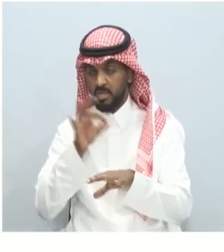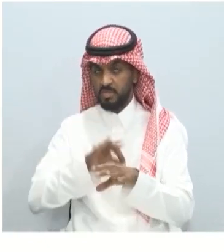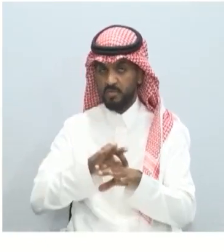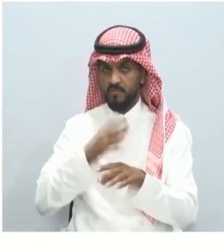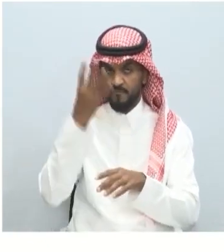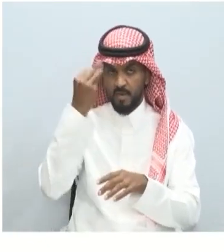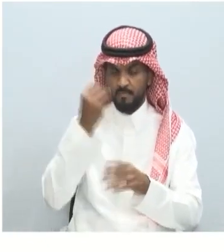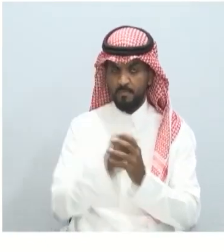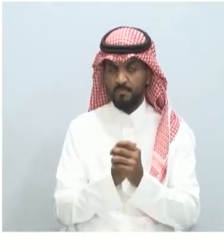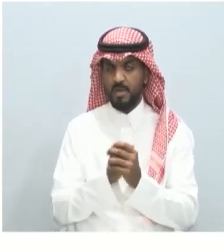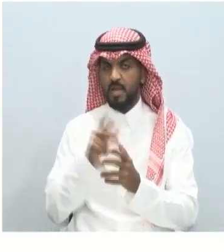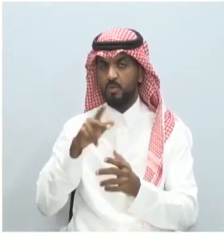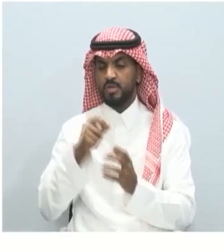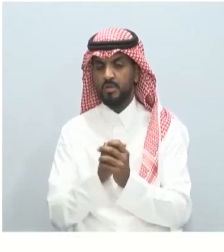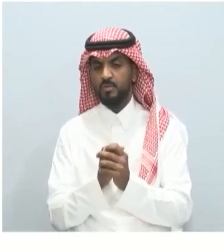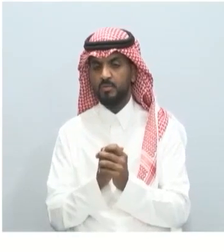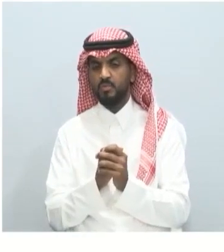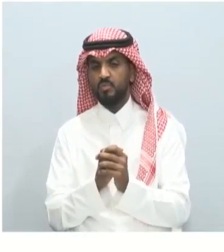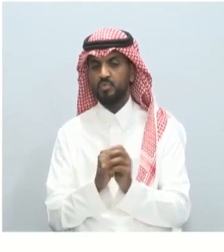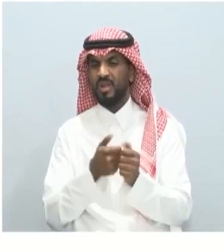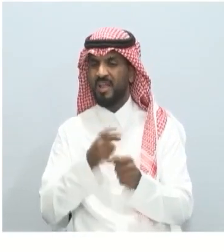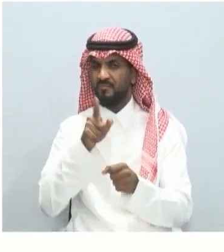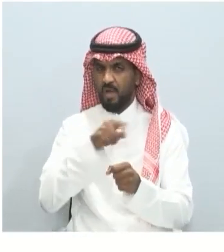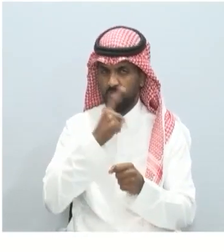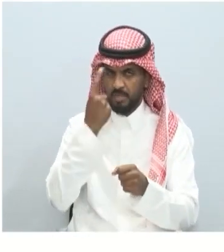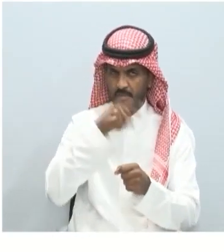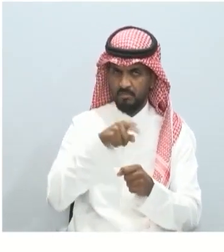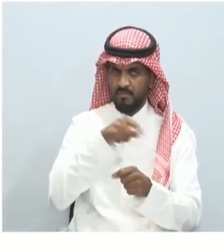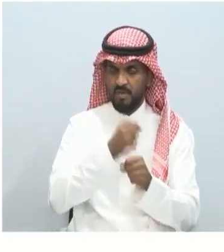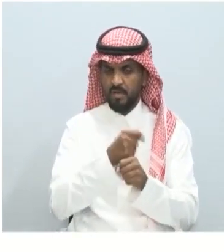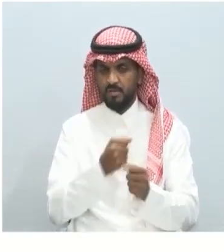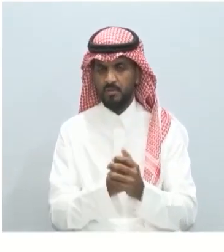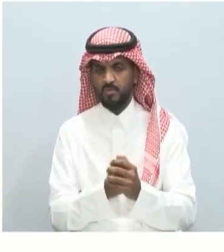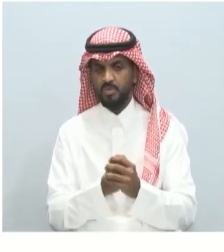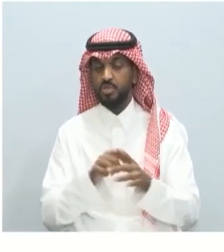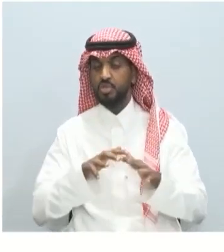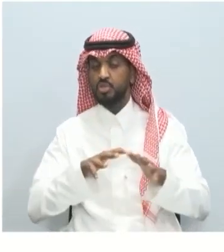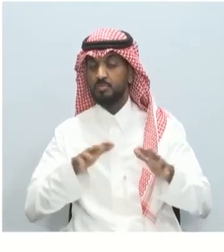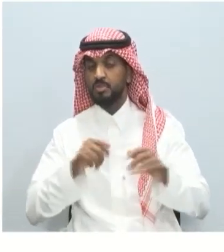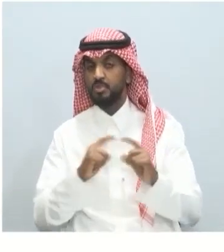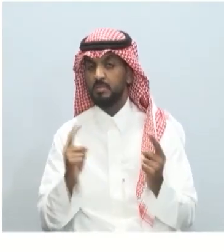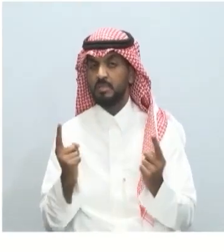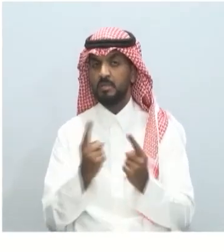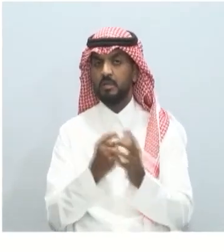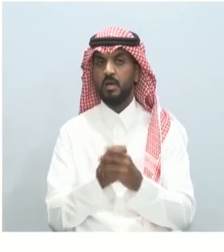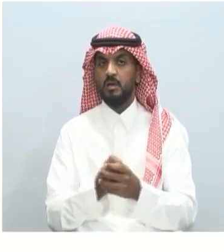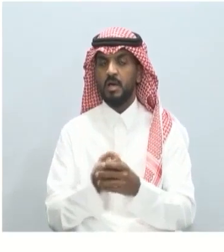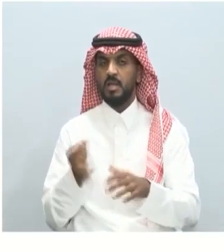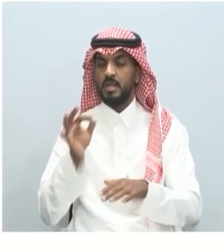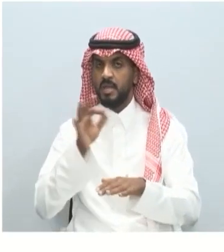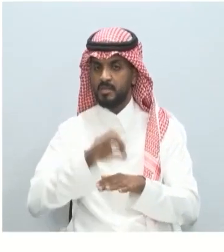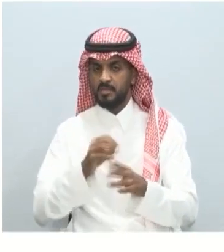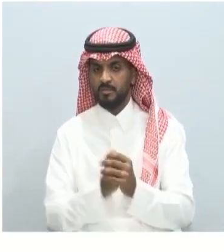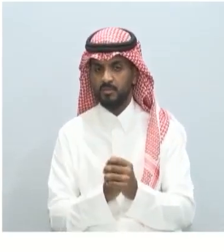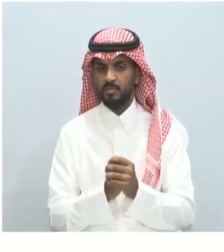والجراه على القبيح والحياء يشمل جميع الناس وهو يؤدي لكل خير ولذلك كان من الايمان